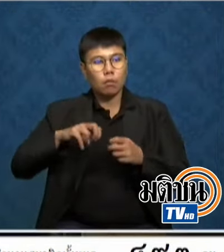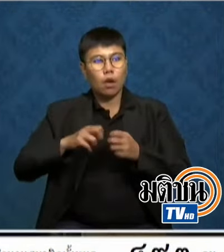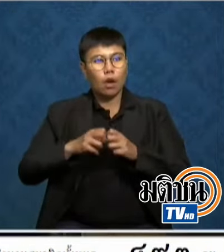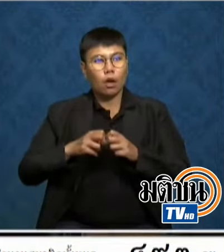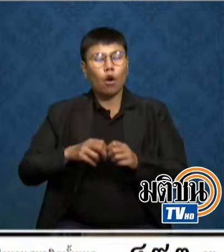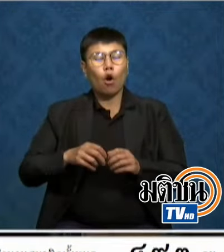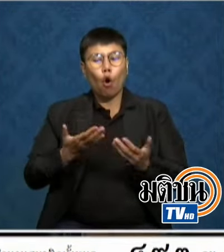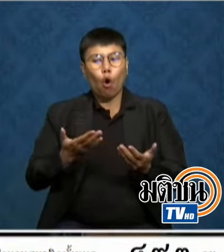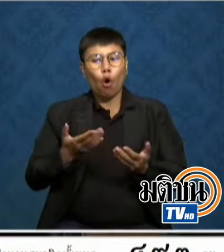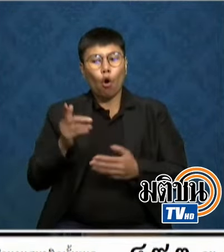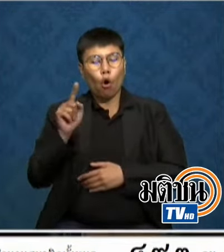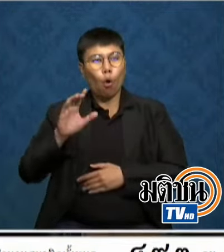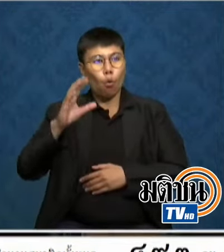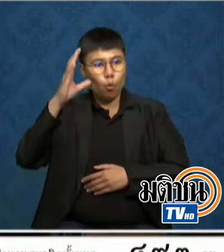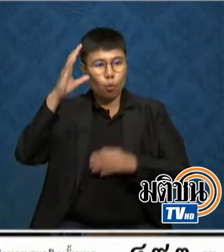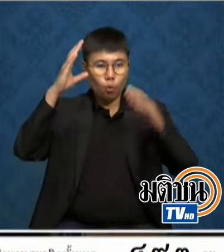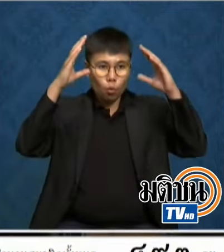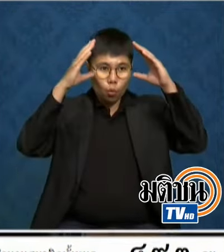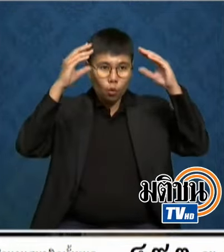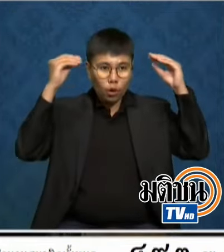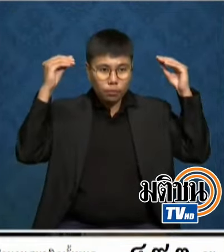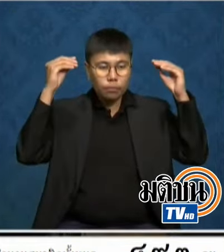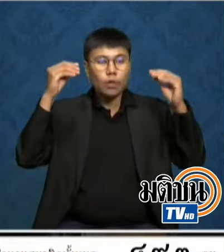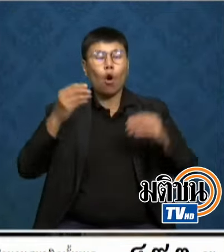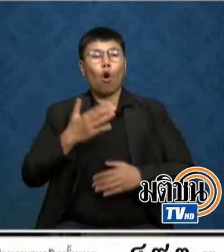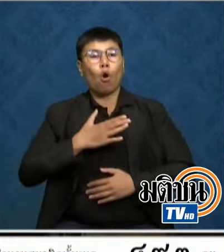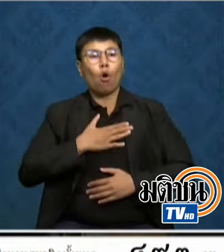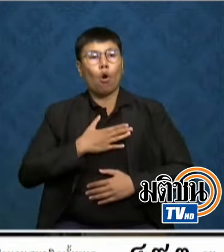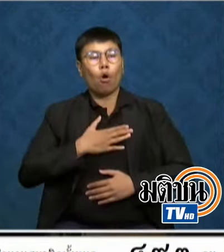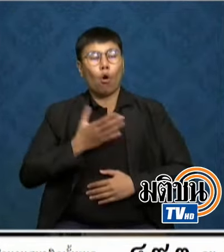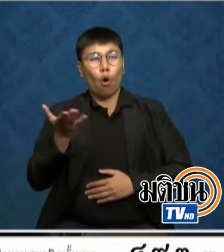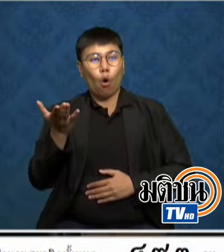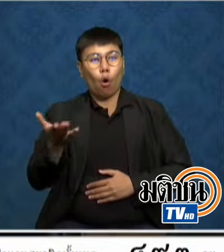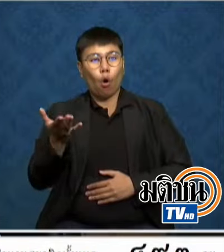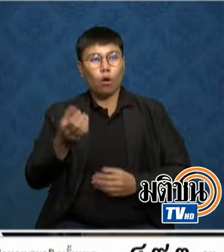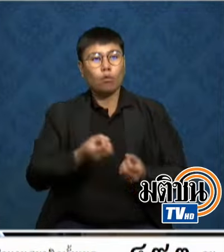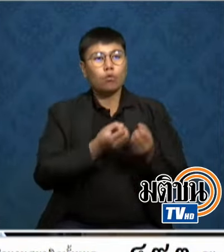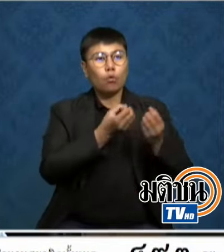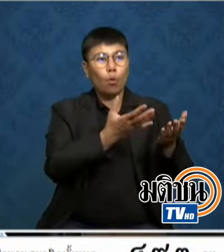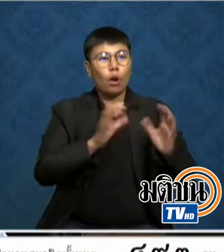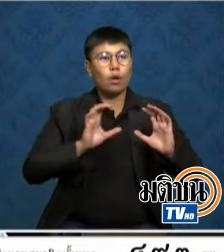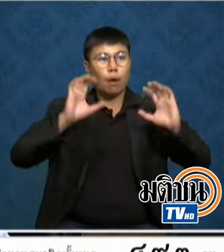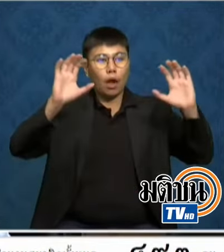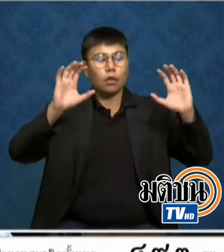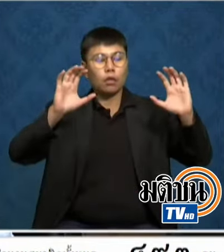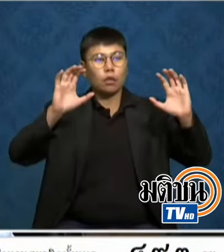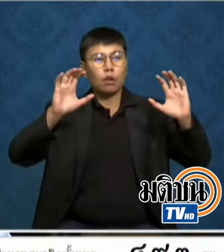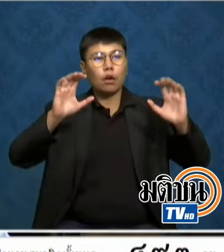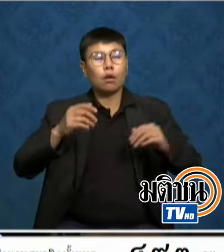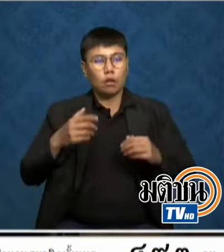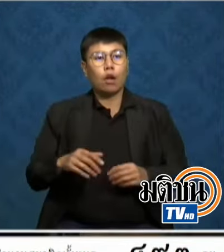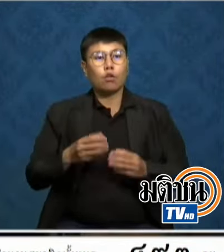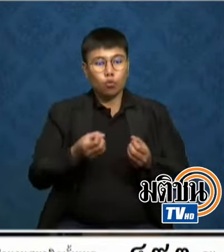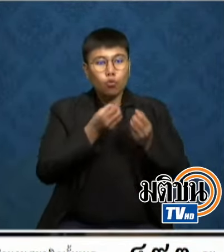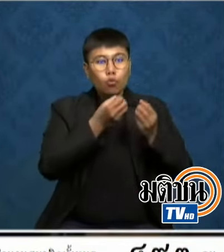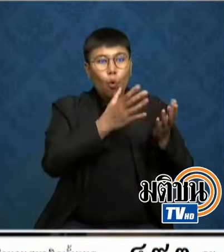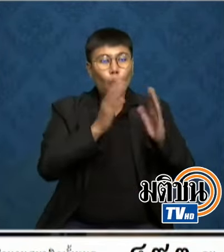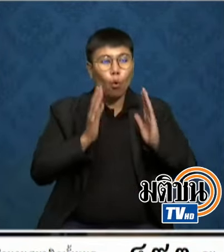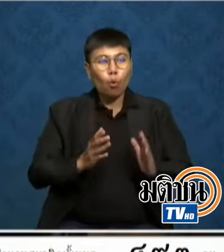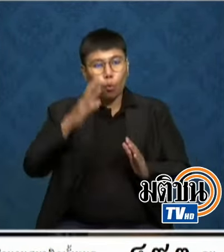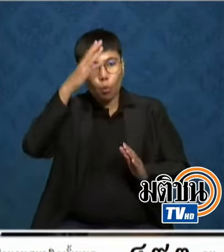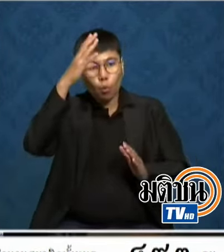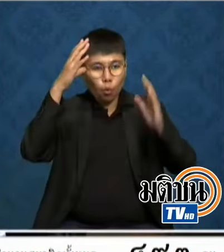นามผู้ลี้ภัยชาวเวียดนามเนี่ยโดนขอร้องขอให้ส่งผู้ร้ายข้ามแดนกลับโดยรัฐบาลเวียดนามกลับไปประเทศเวียดนามผ่